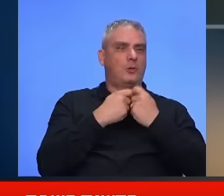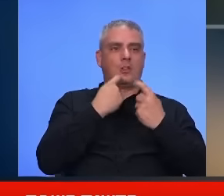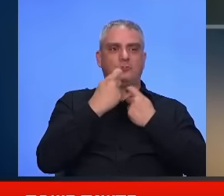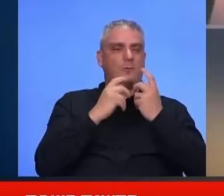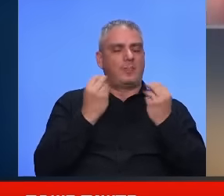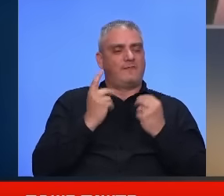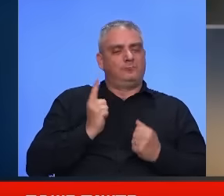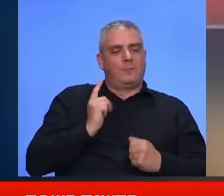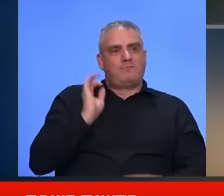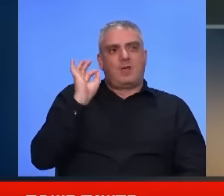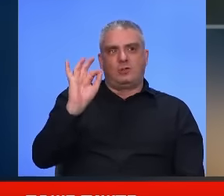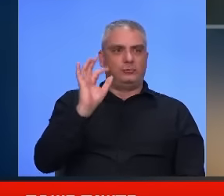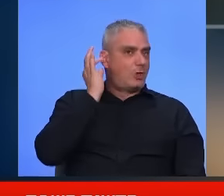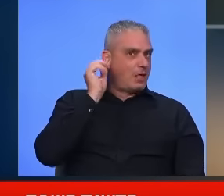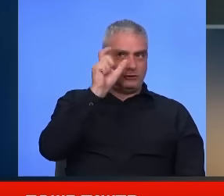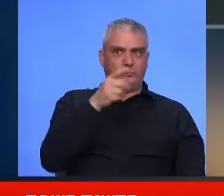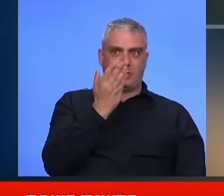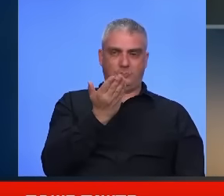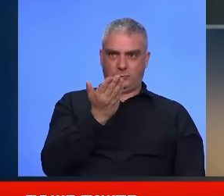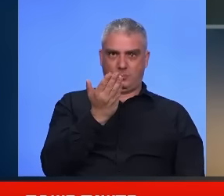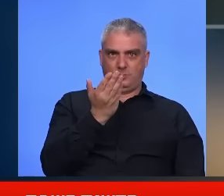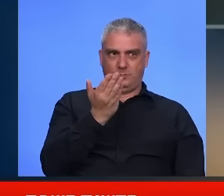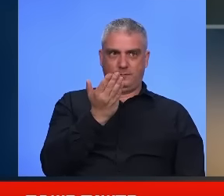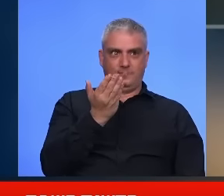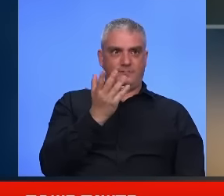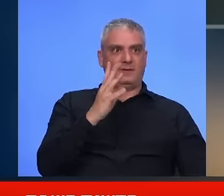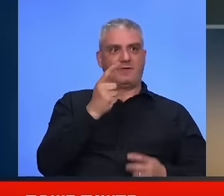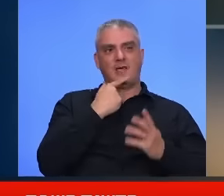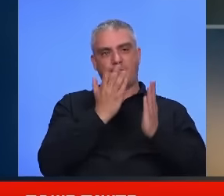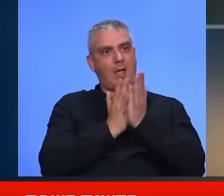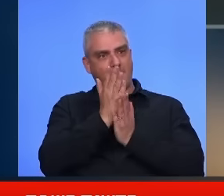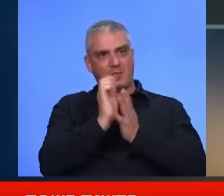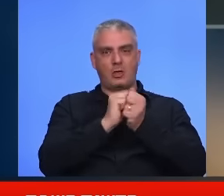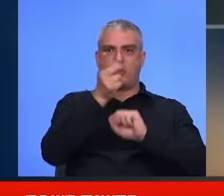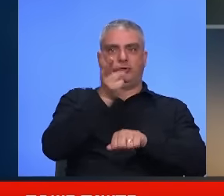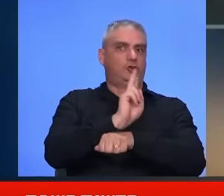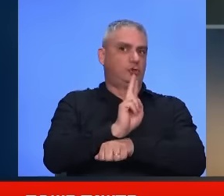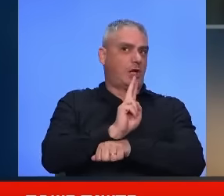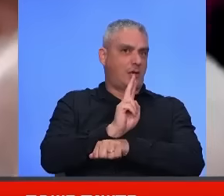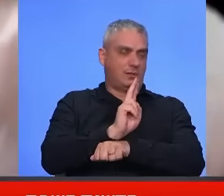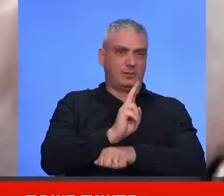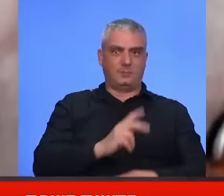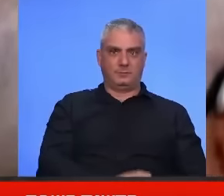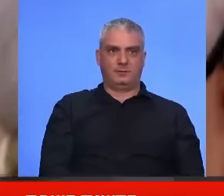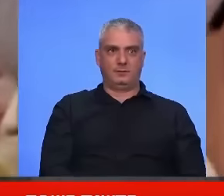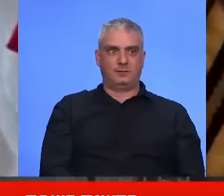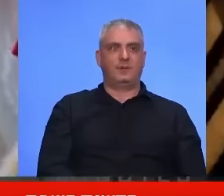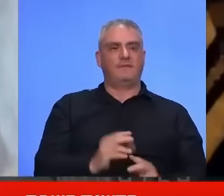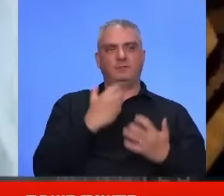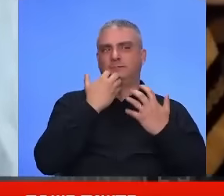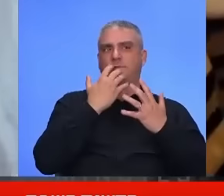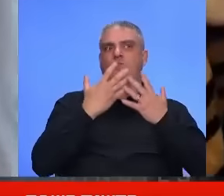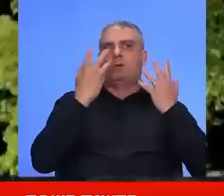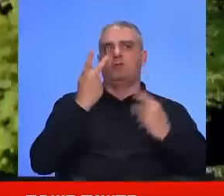horrific questions about this woman's privacy and about, you know, her credibility. Is she a liar? ויש גם הסיפור